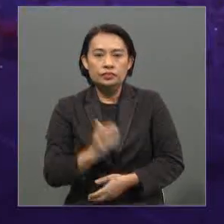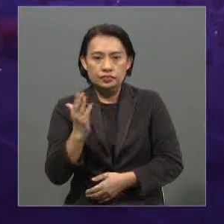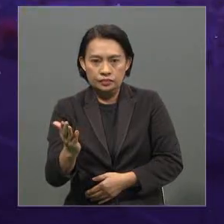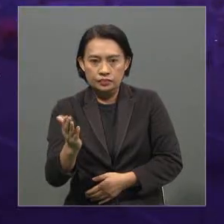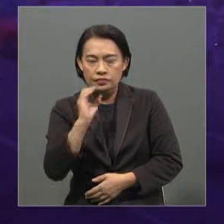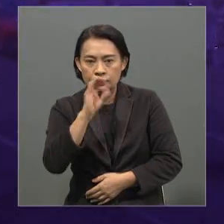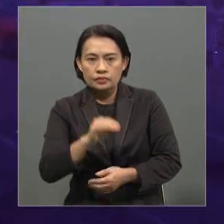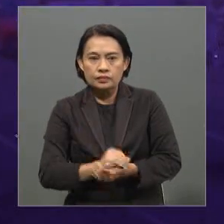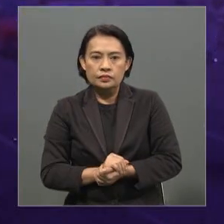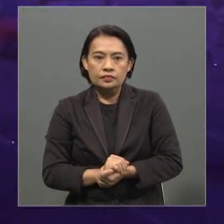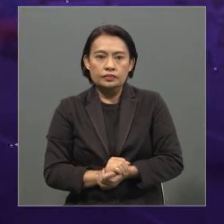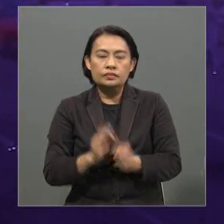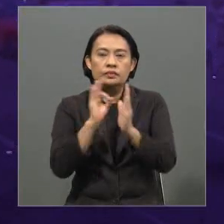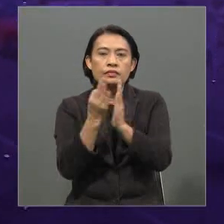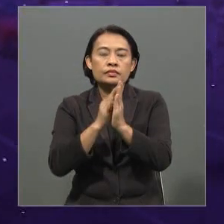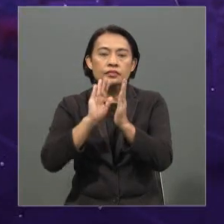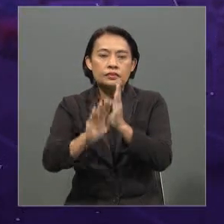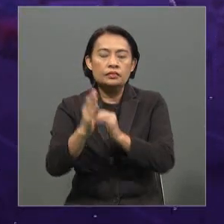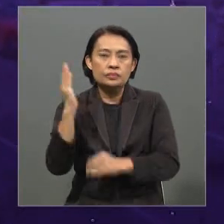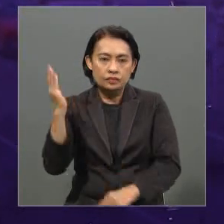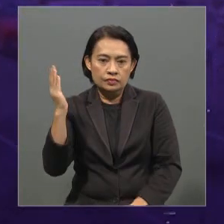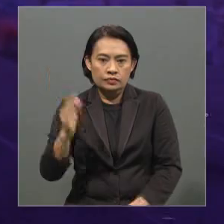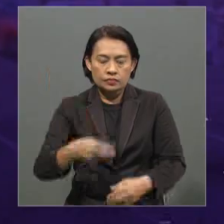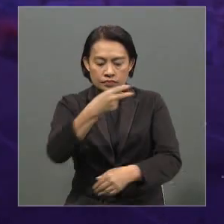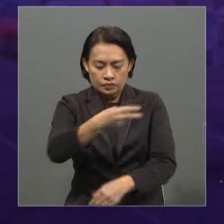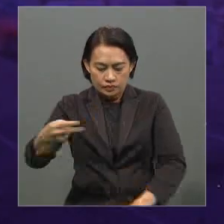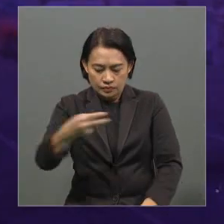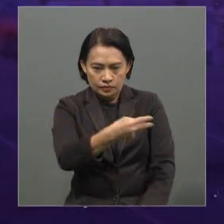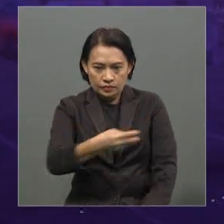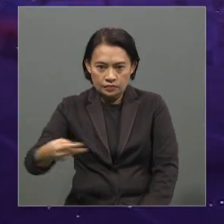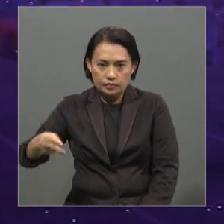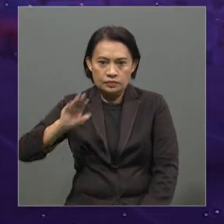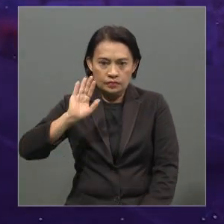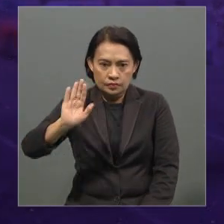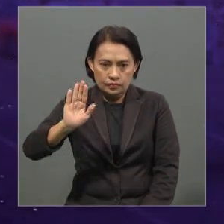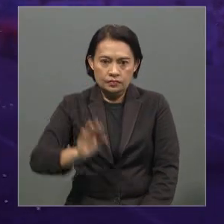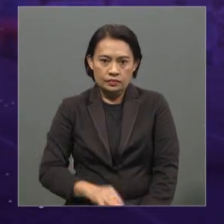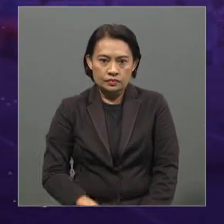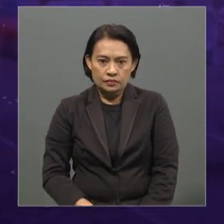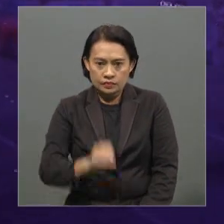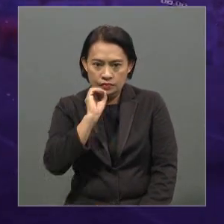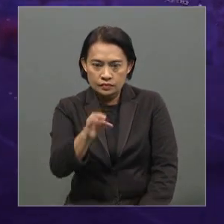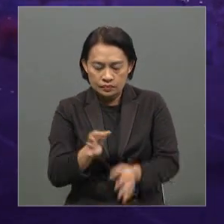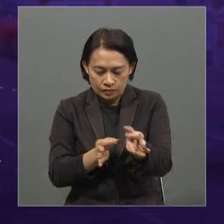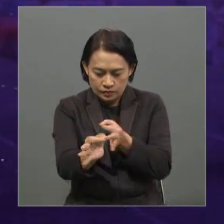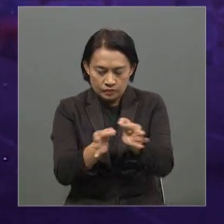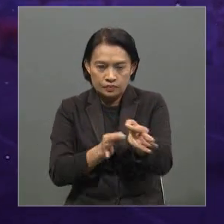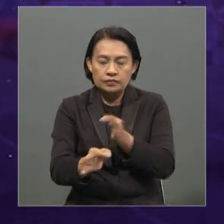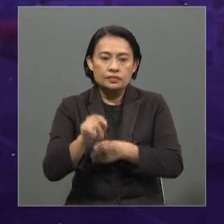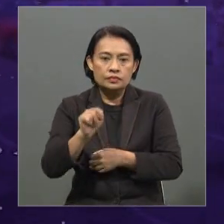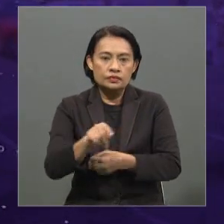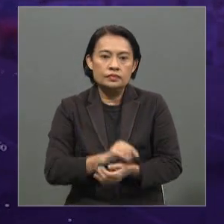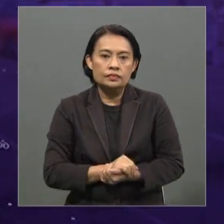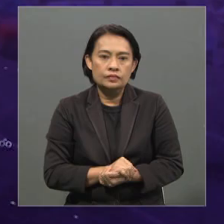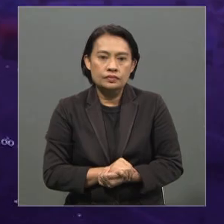ก็คืออีซอขยี้ข่าวนะครับมีการโพสต์ภาพกับข้อความนะครับข้อความและโพสต์ที่บอกเี่เขาบอกว่าอย่างงนี้นะฮะว่าบอส